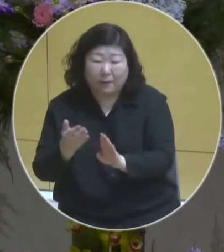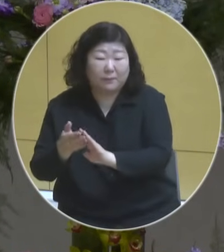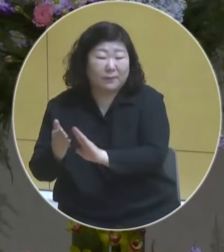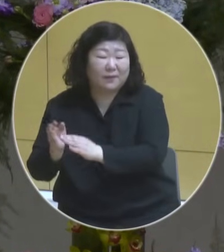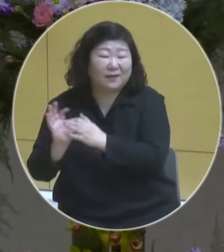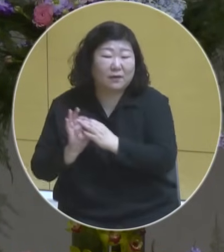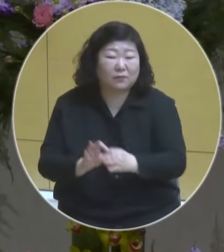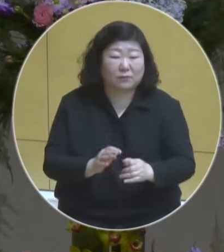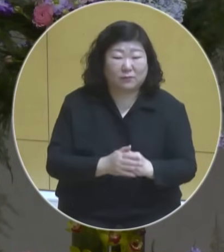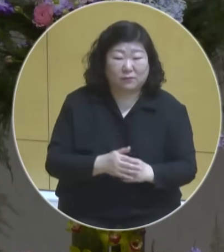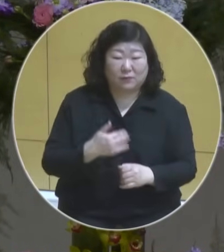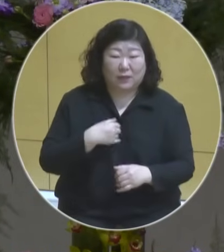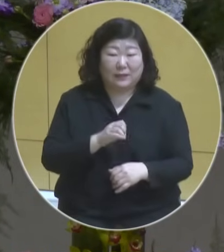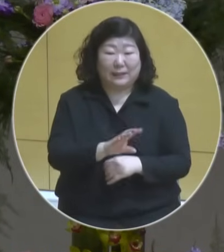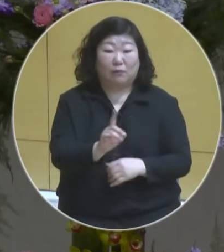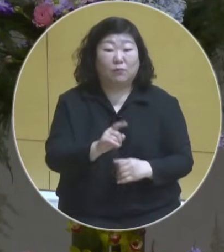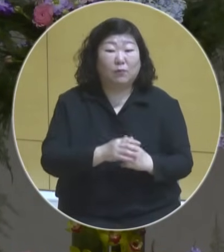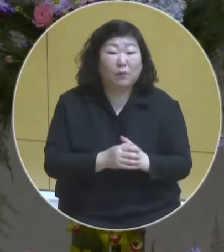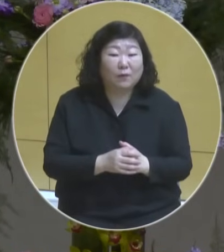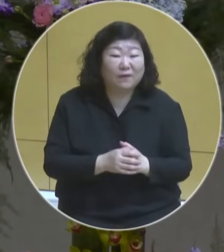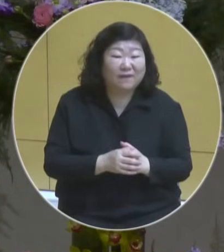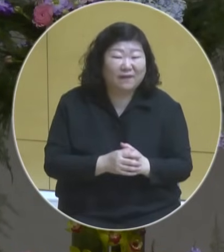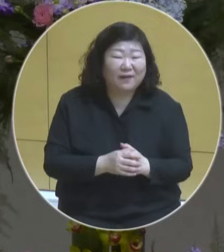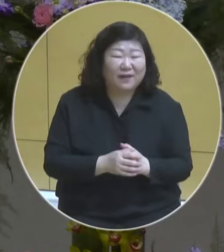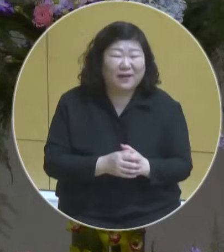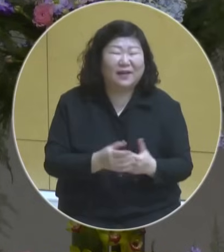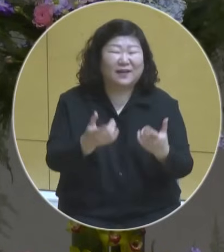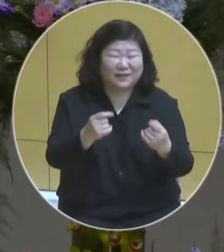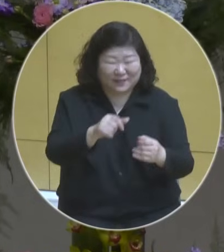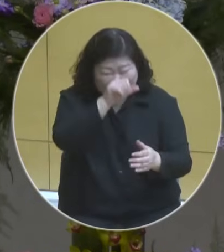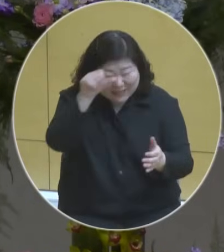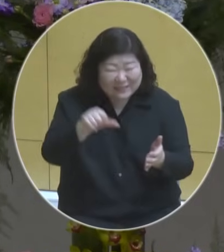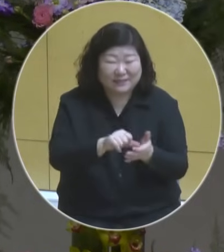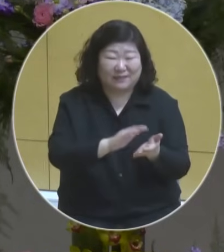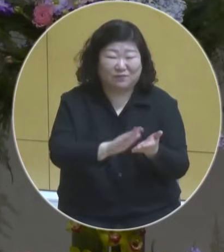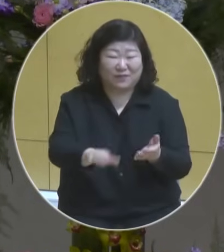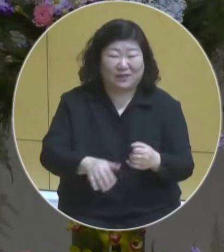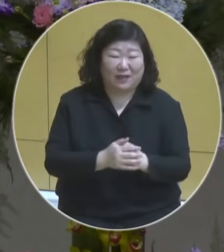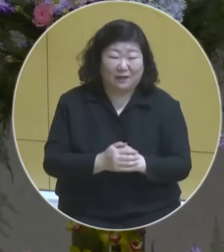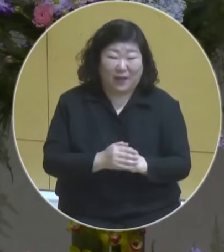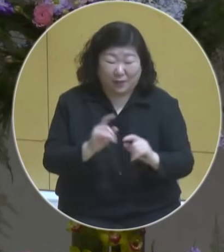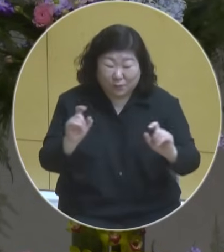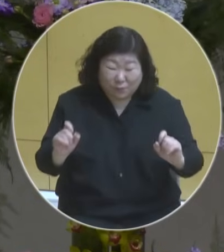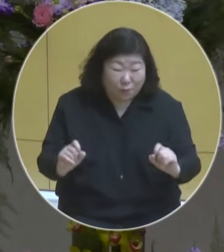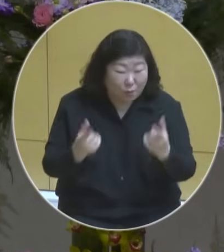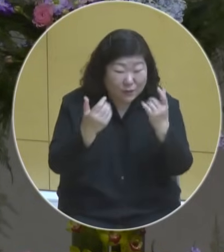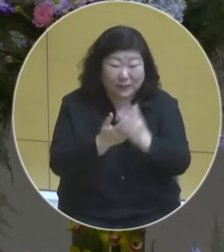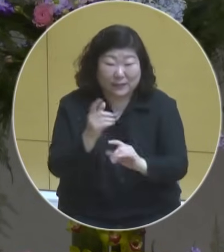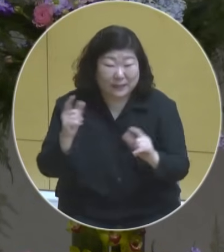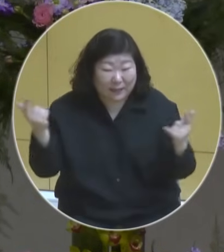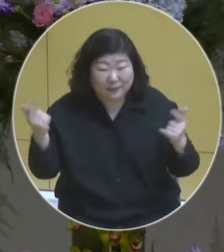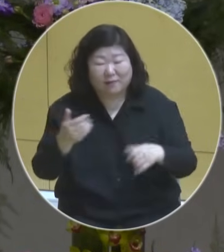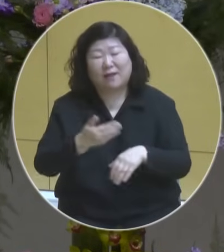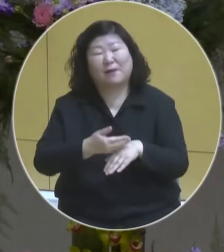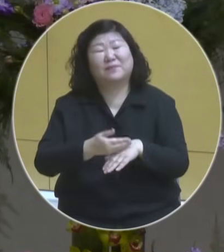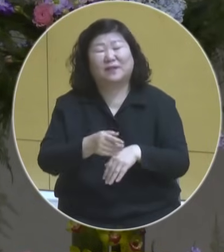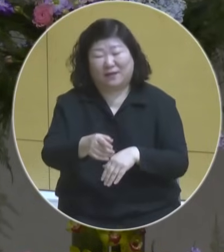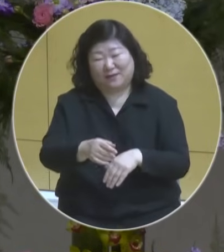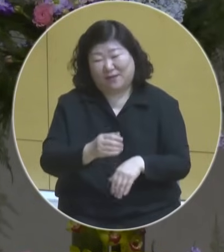뭐라고 대답했을까요 그게 인생이에요 그런데 동시에 터지지 않는 걸 감사하세요